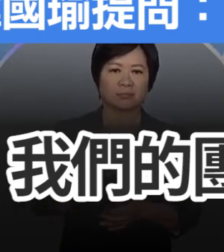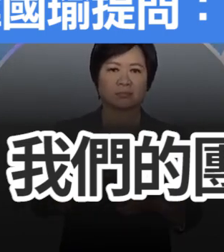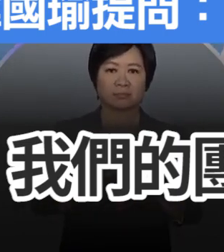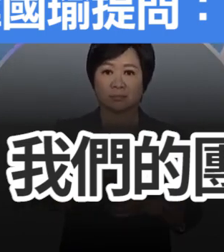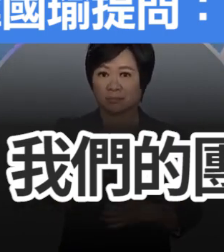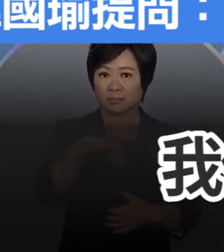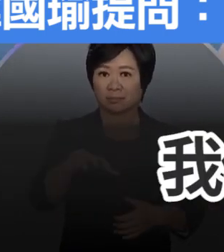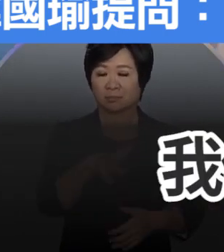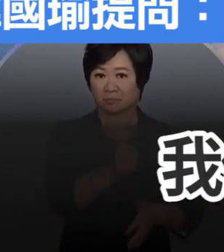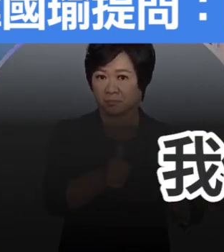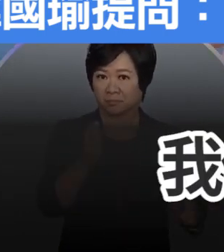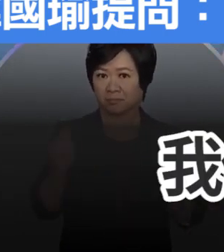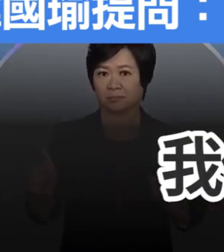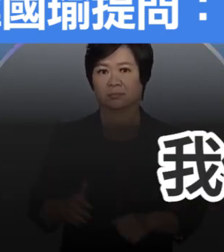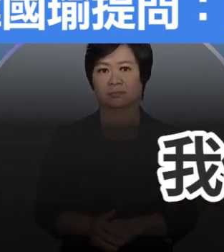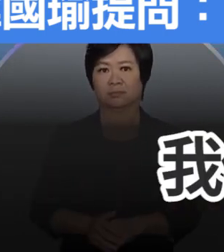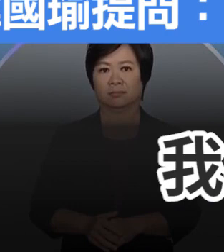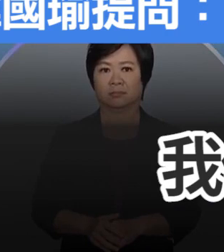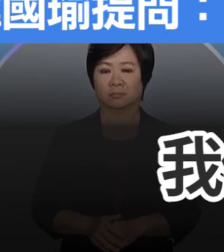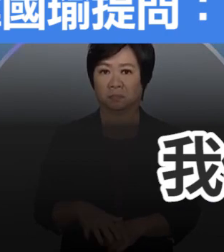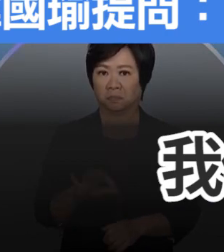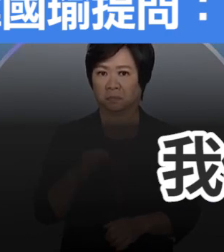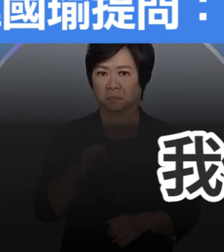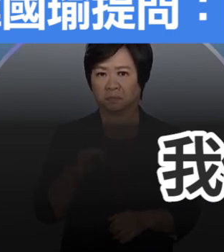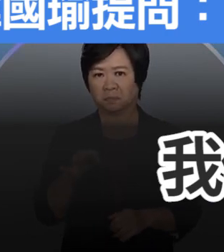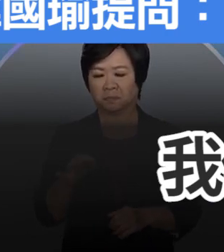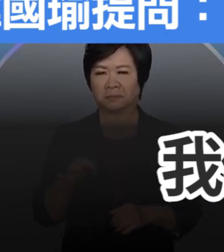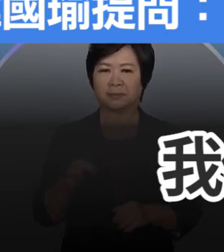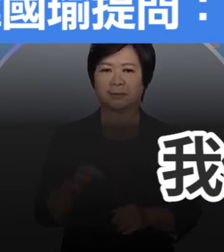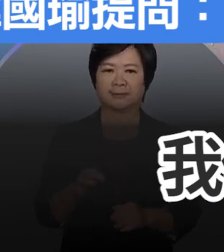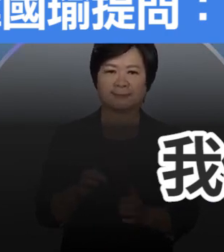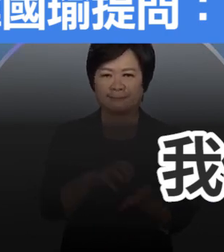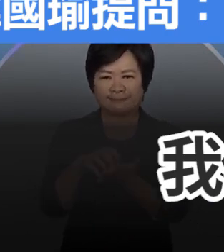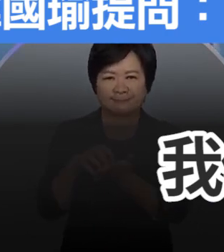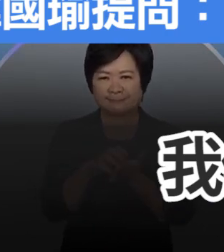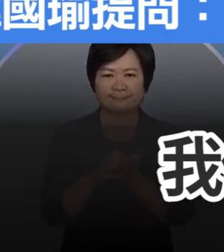长，我们经手的钱坦白讲